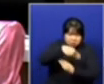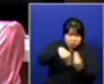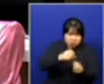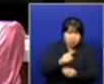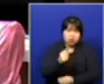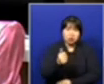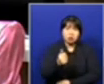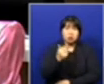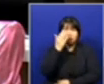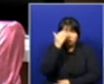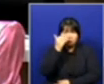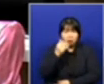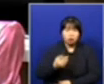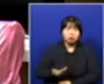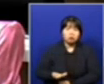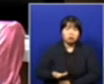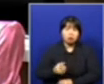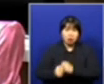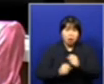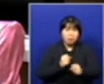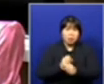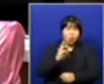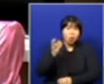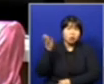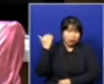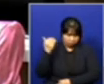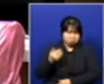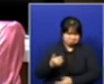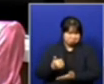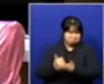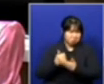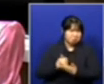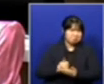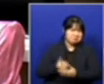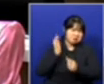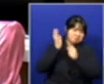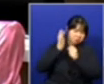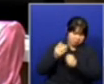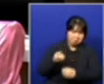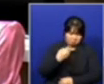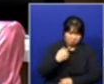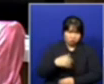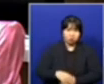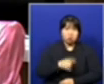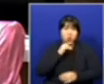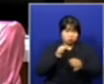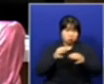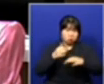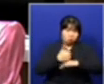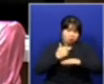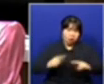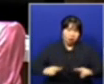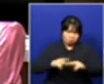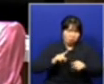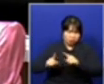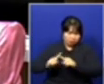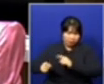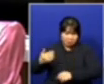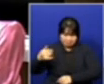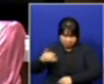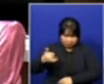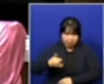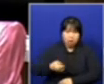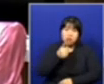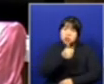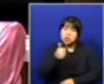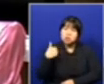ทำไมล่ะครับ6ปีที่ผ่านมาท่านช่วยคุยให้ผมฟังหน่อยเถอะเดี๋ยวรัฐมนตรีมาช่วยชี้แจงหน่อยครับว่าท่านทำอะไรดีบ้าง